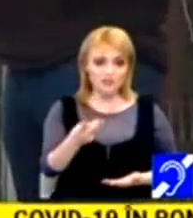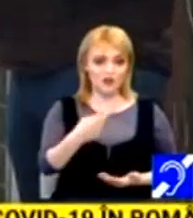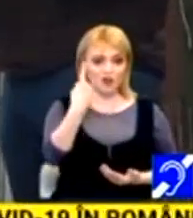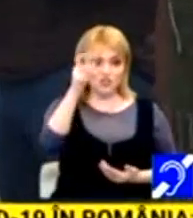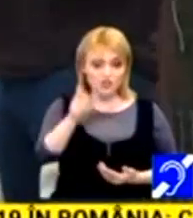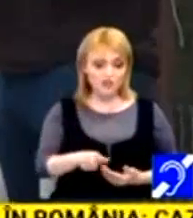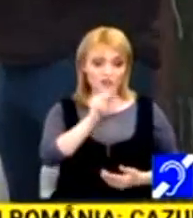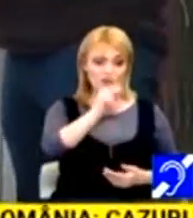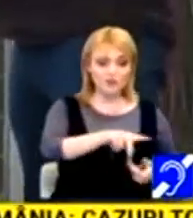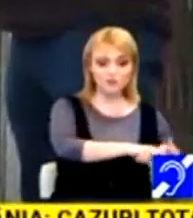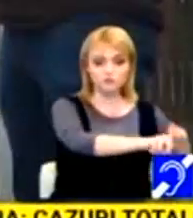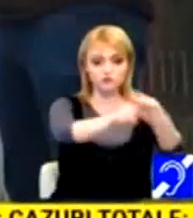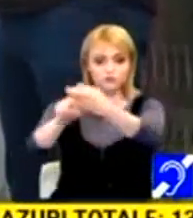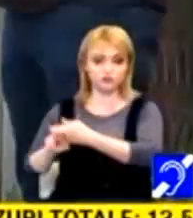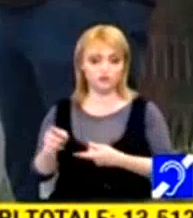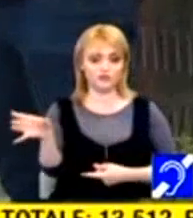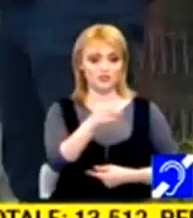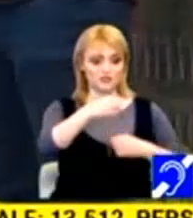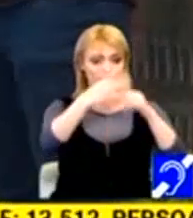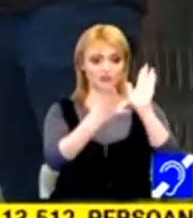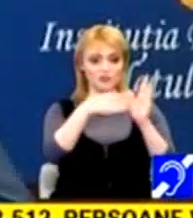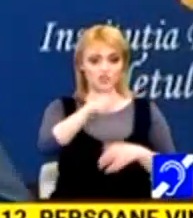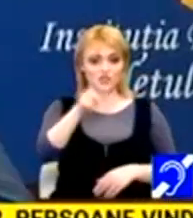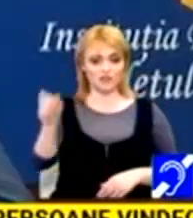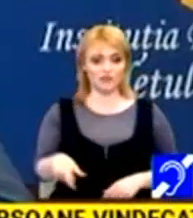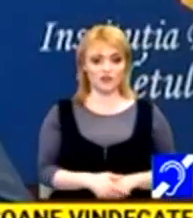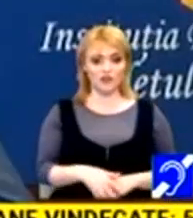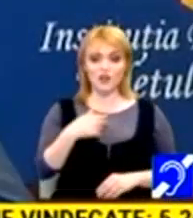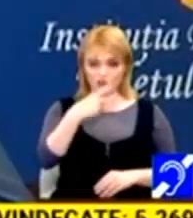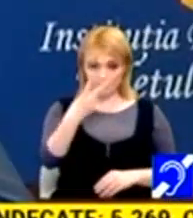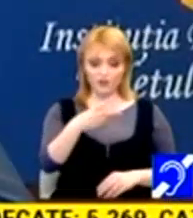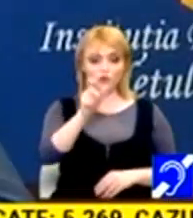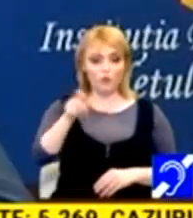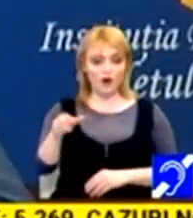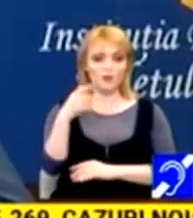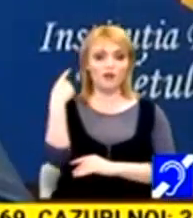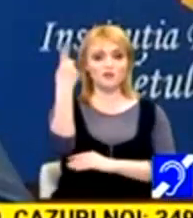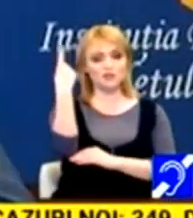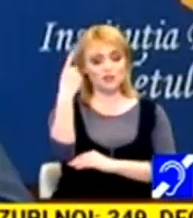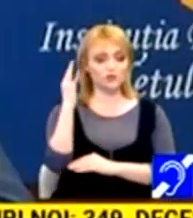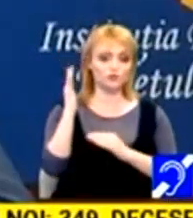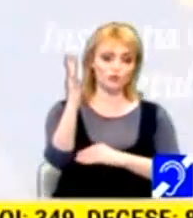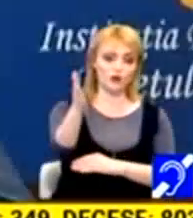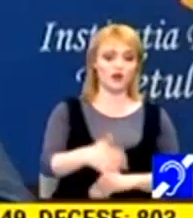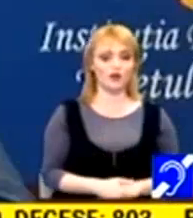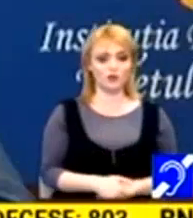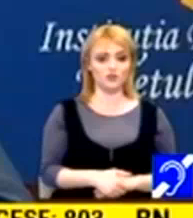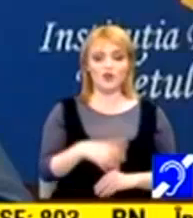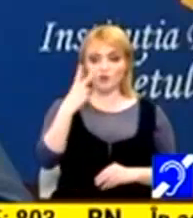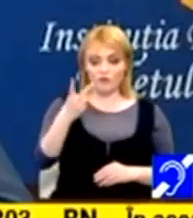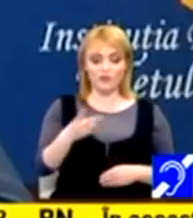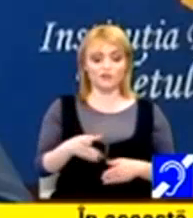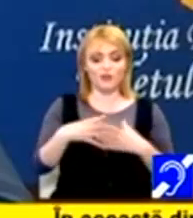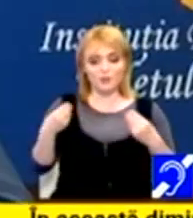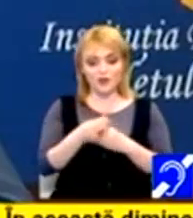plimbă zilele acestea prin parcuri și pe străzi. Văd străzi pe care copiii se joacă la oaltă, în număr mare, această